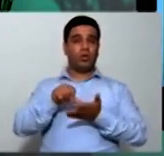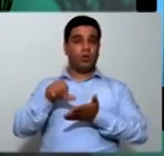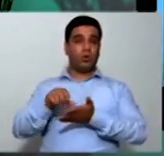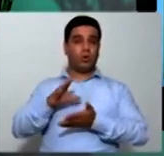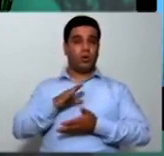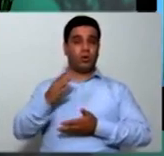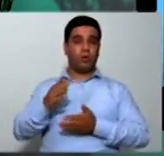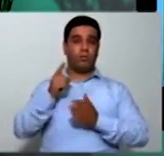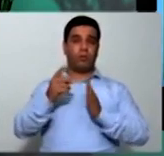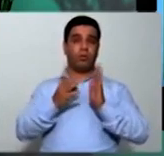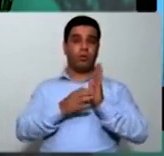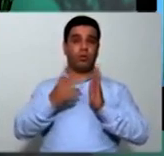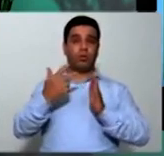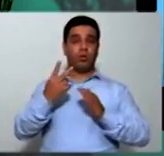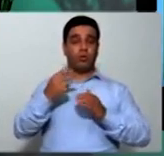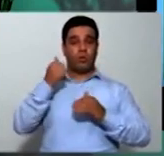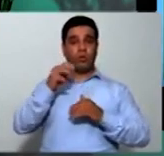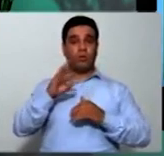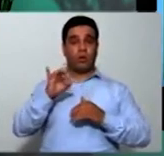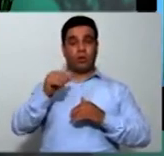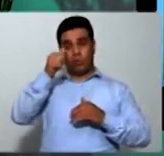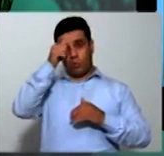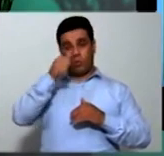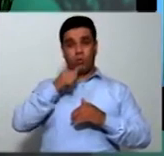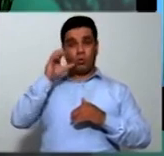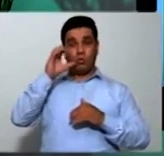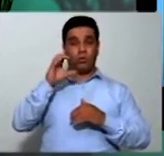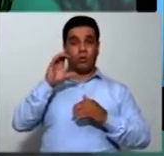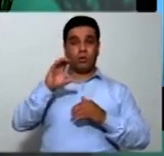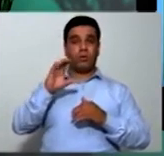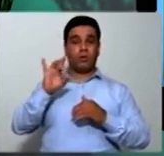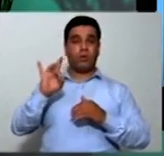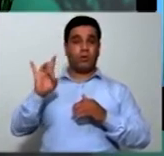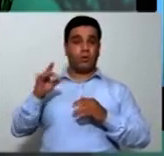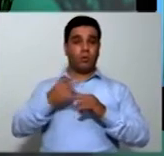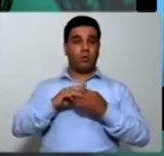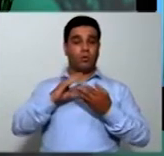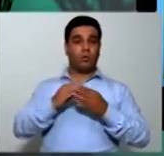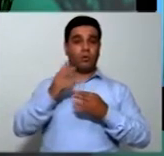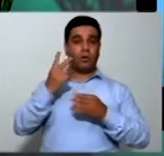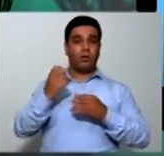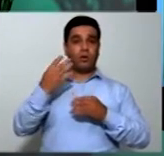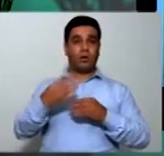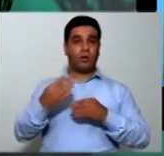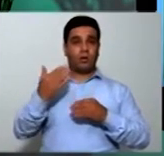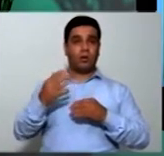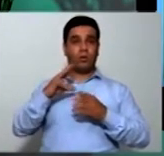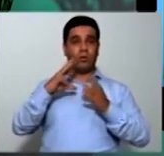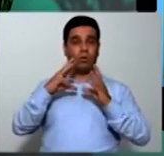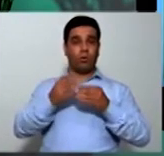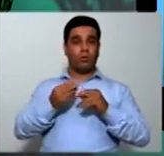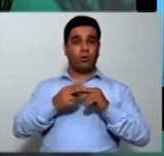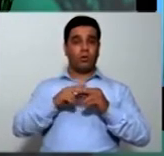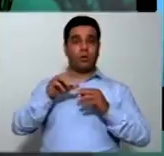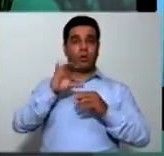etdi. 1930-yil mart oyida O'zbekiston Sovet Sotsialistik Respublikasida 240 ta, butun